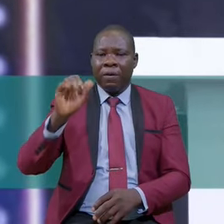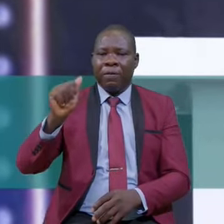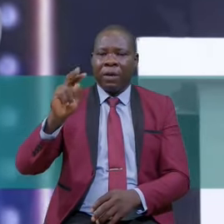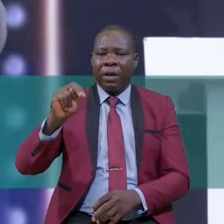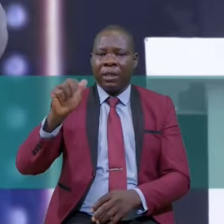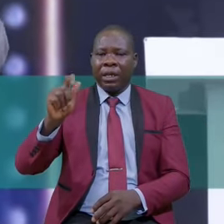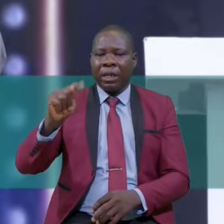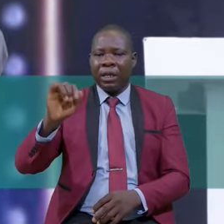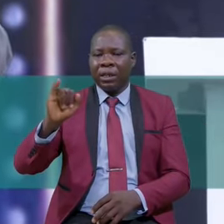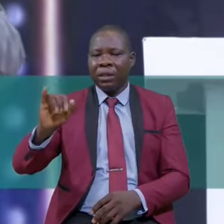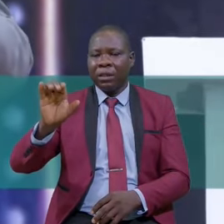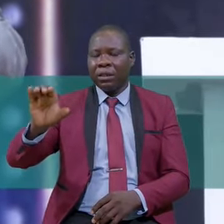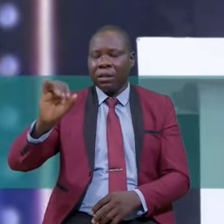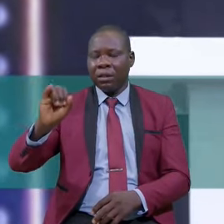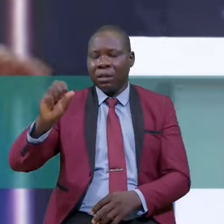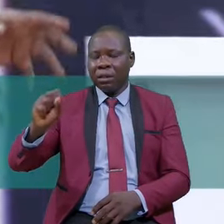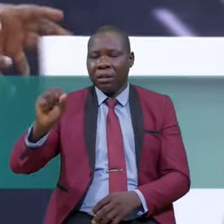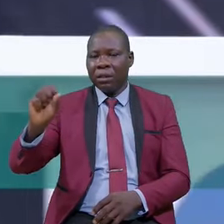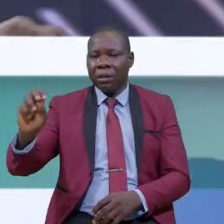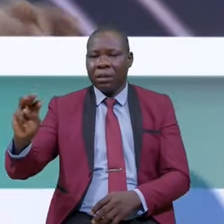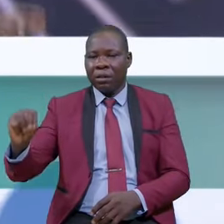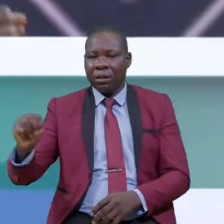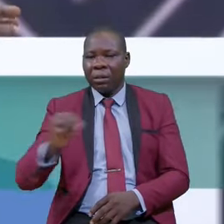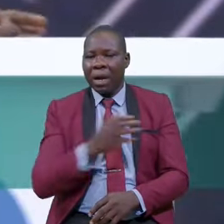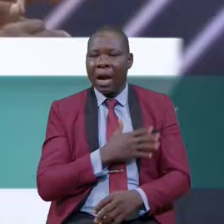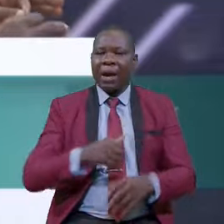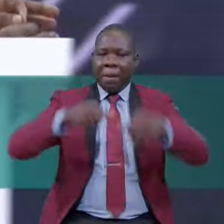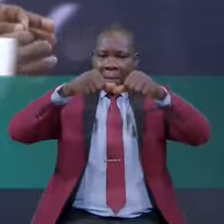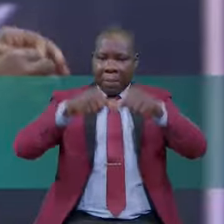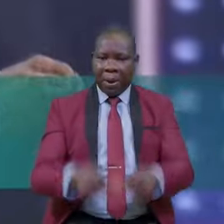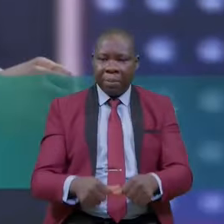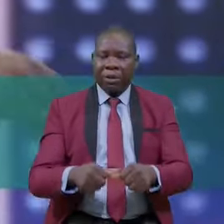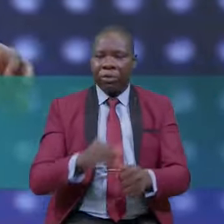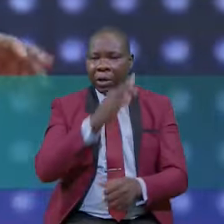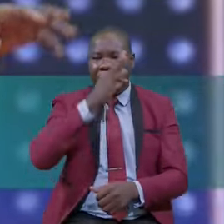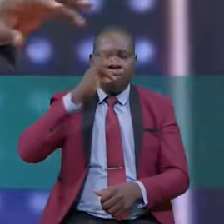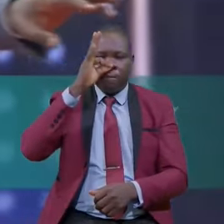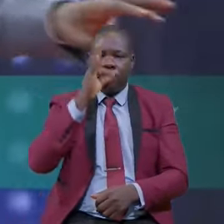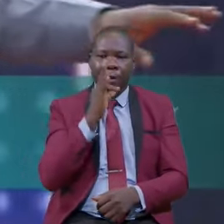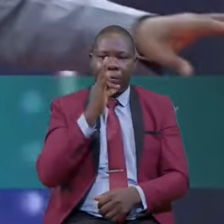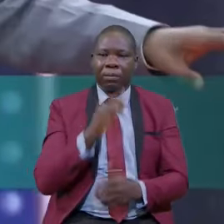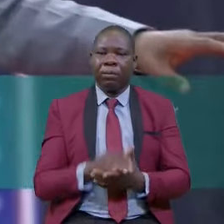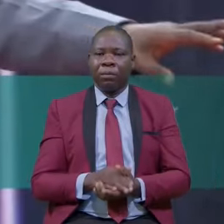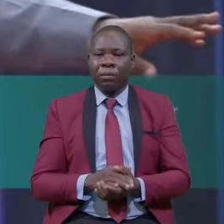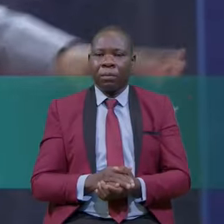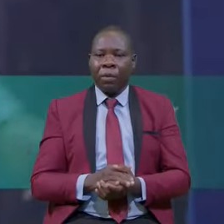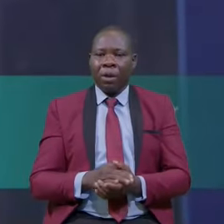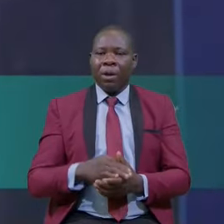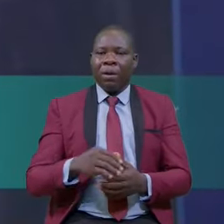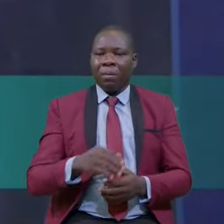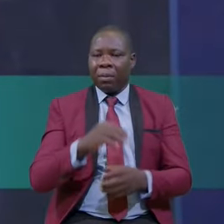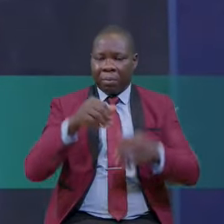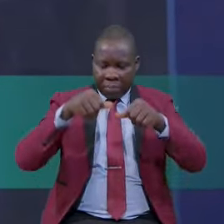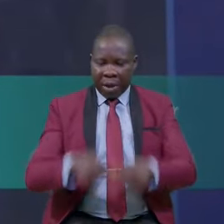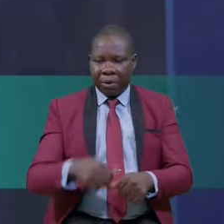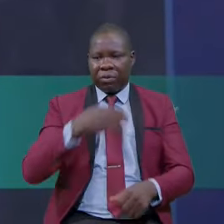la Bible de côté et ils cherchent nos sources de puissance. Ceux qui mettent le feu du Saint-Esprit de côté et ils ont